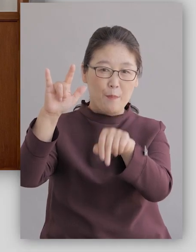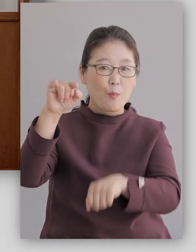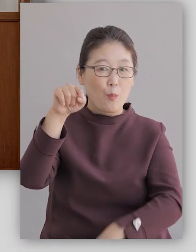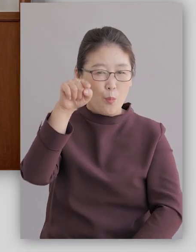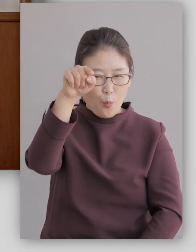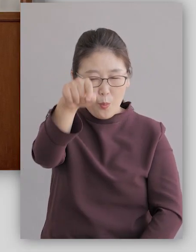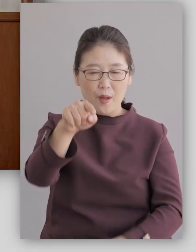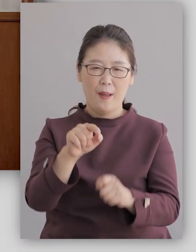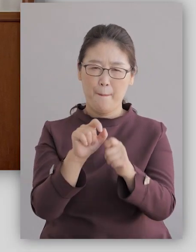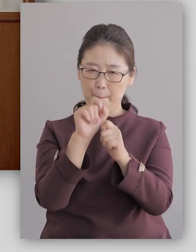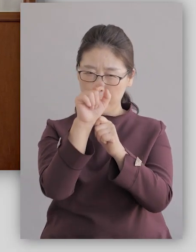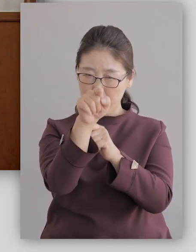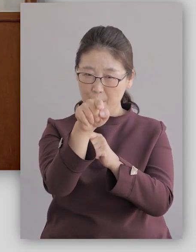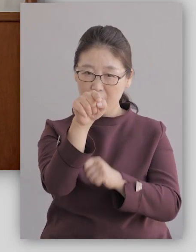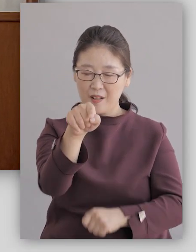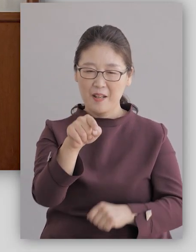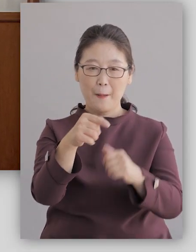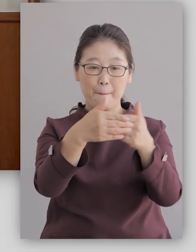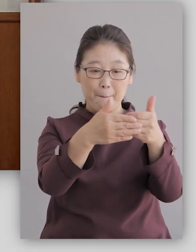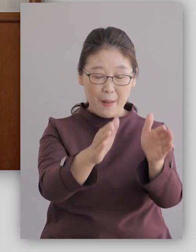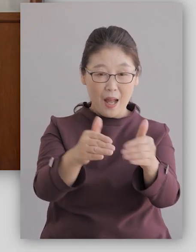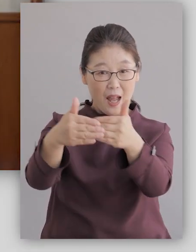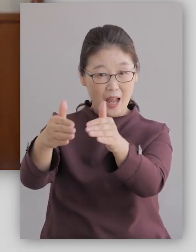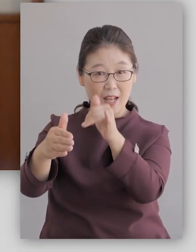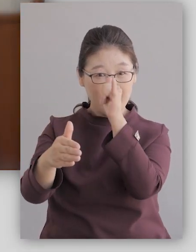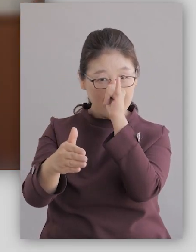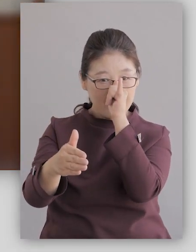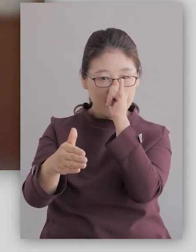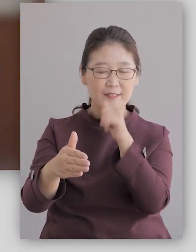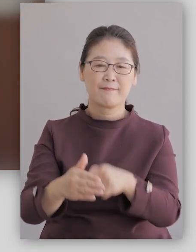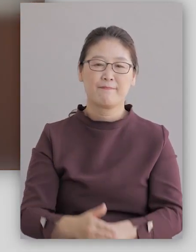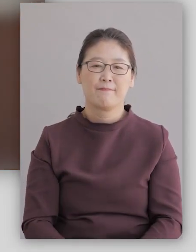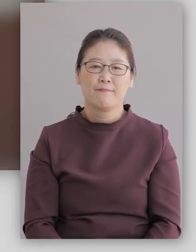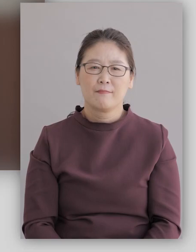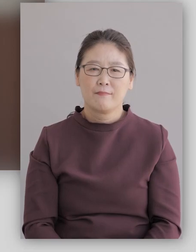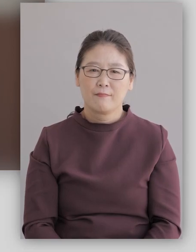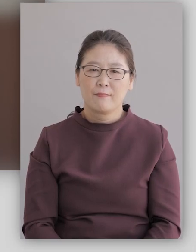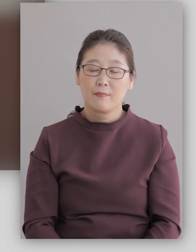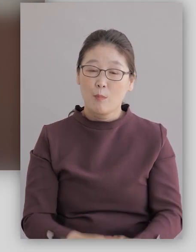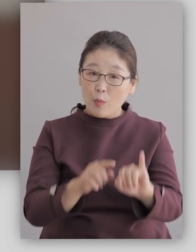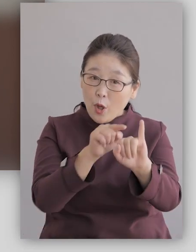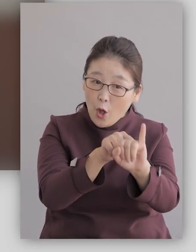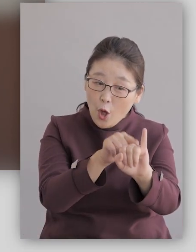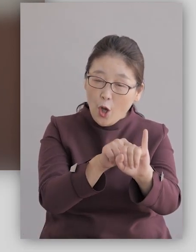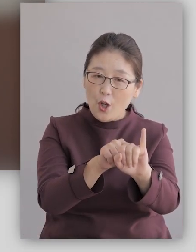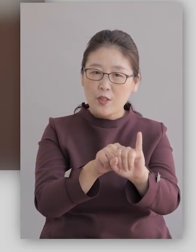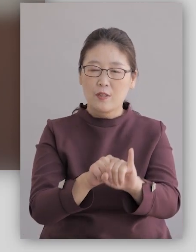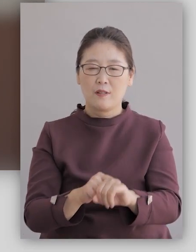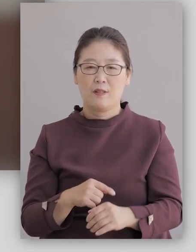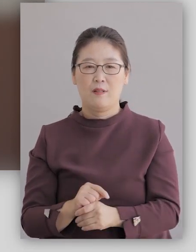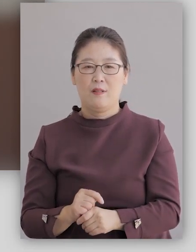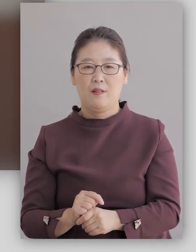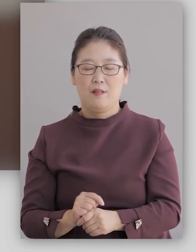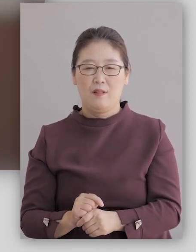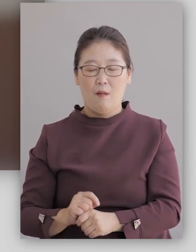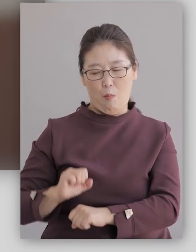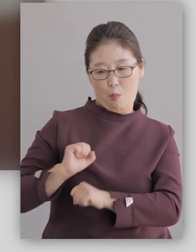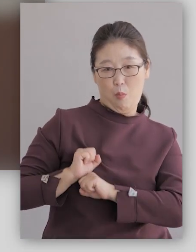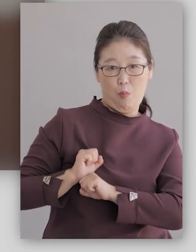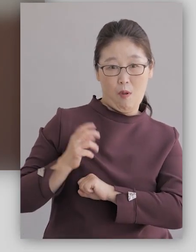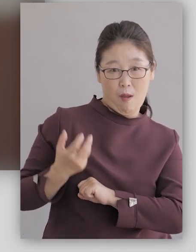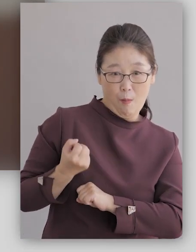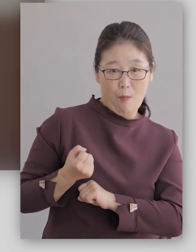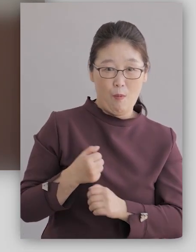저 멀리 다른 방의 작품들이 보일 겁니다. 그 여성이 총을 메고 그 아이를